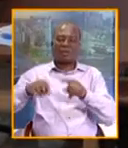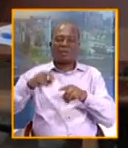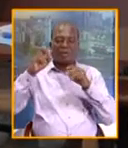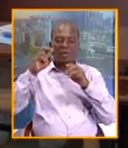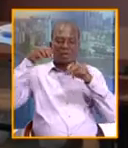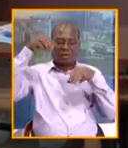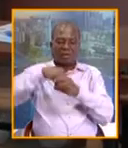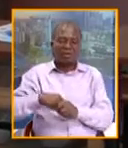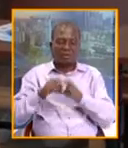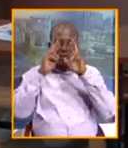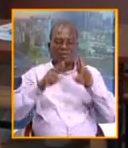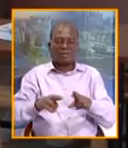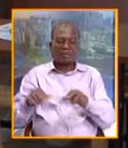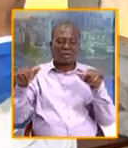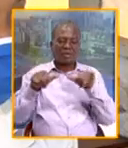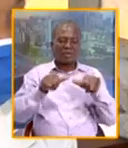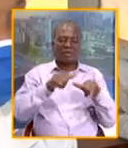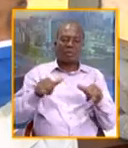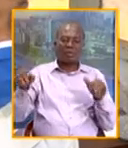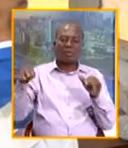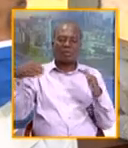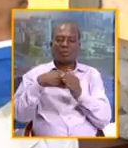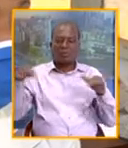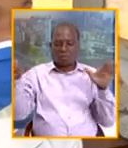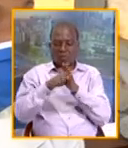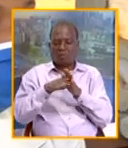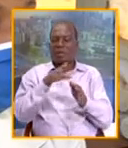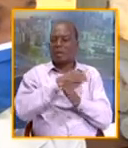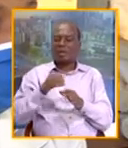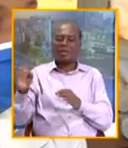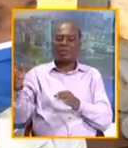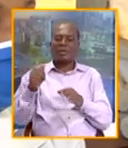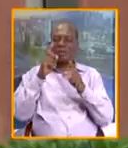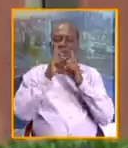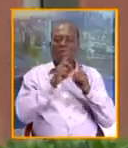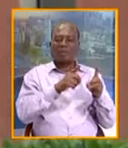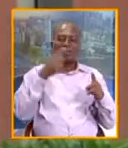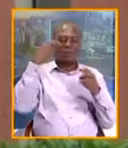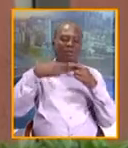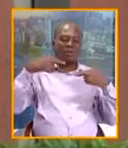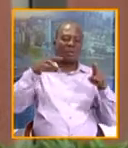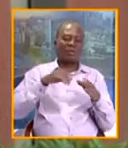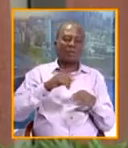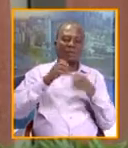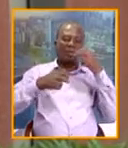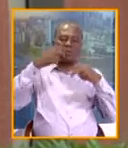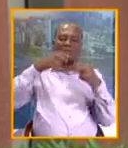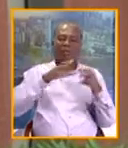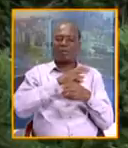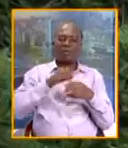la pandémie de covile 19 les autorités locales prennent des dispositions pour la réussite de l'évaluation